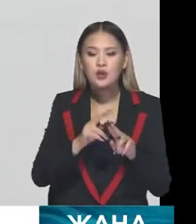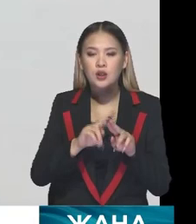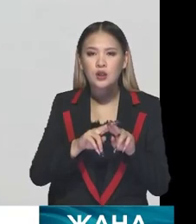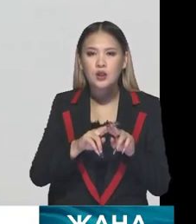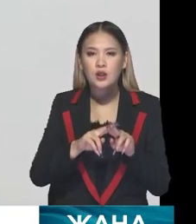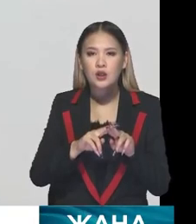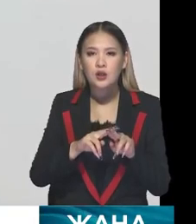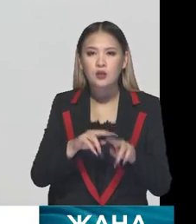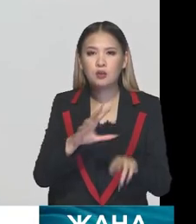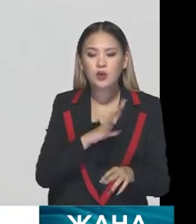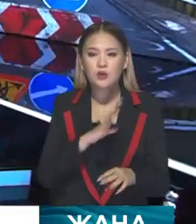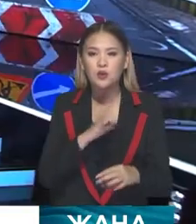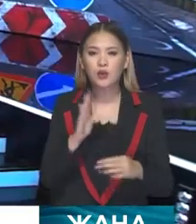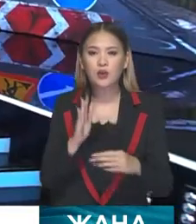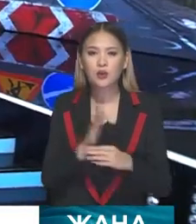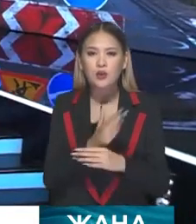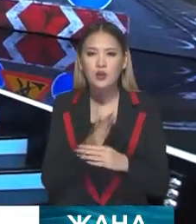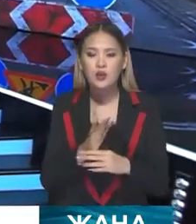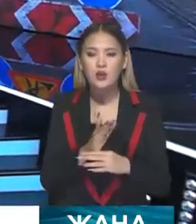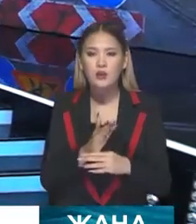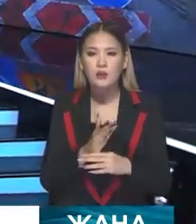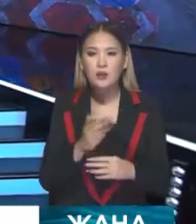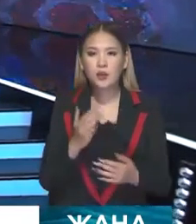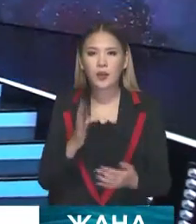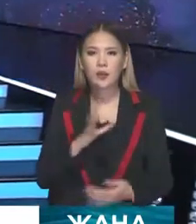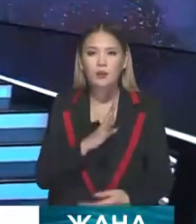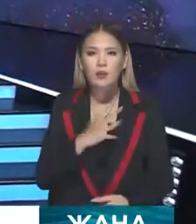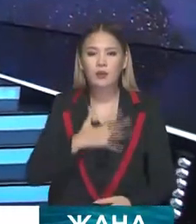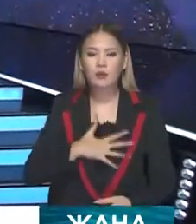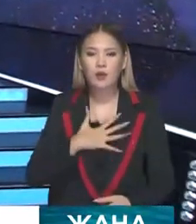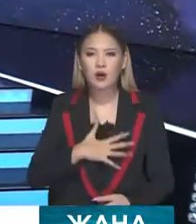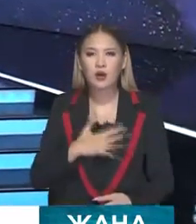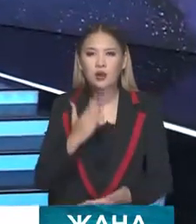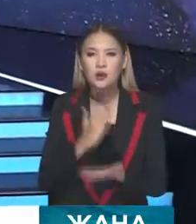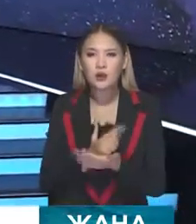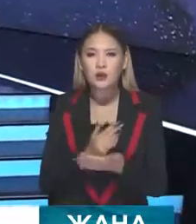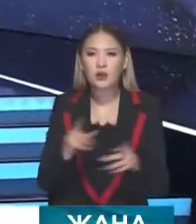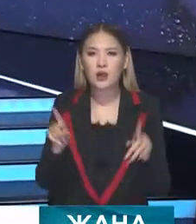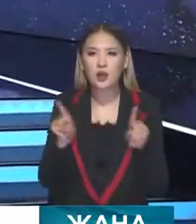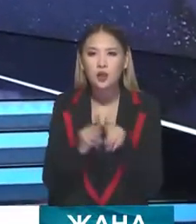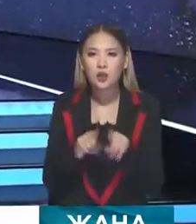қанағатсыз жағдайда болып бөлінеді үш дәрежеге. Соның ішінде